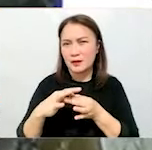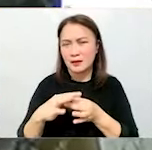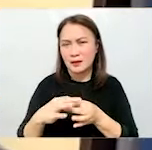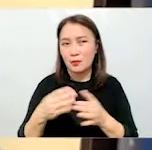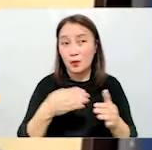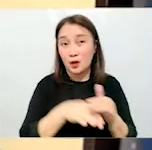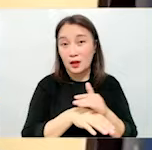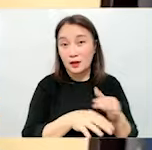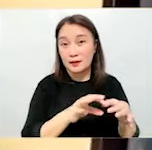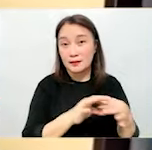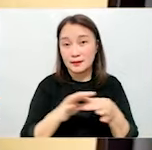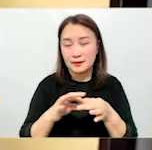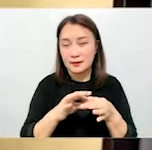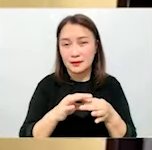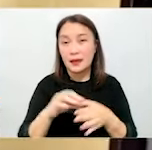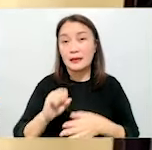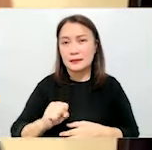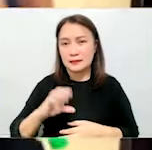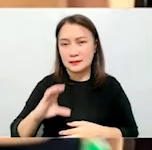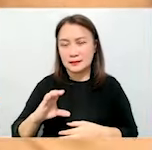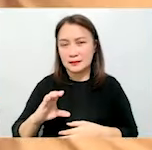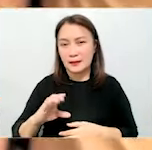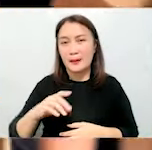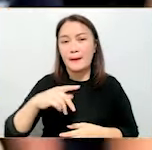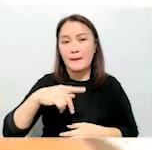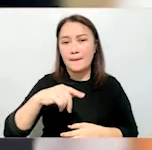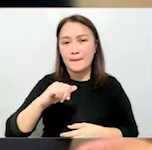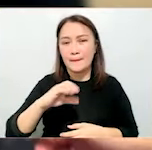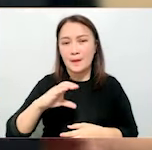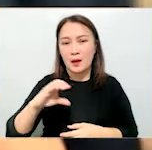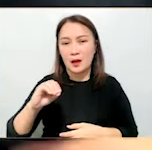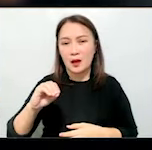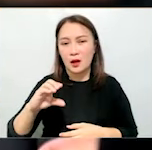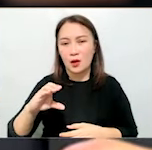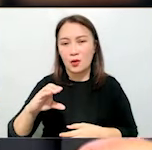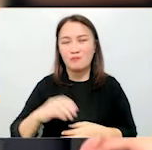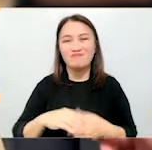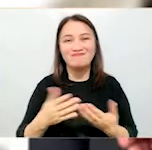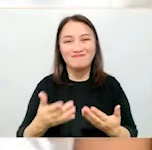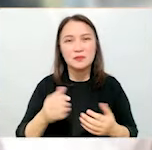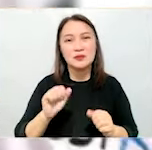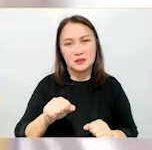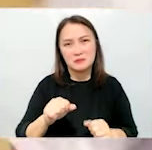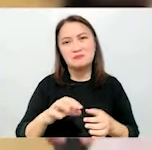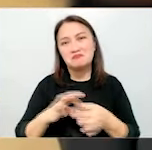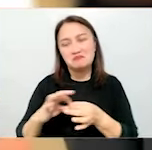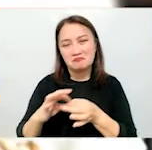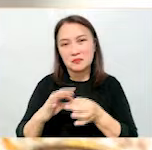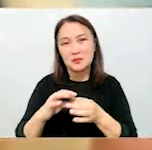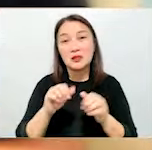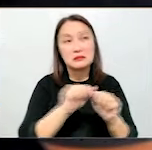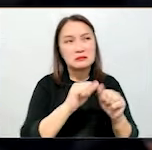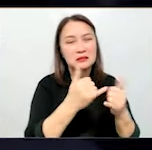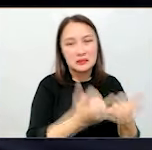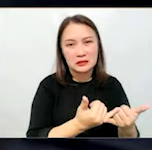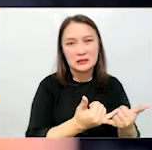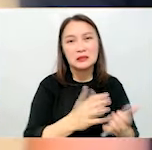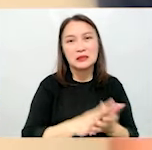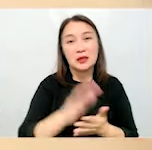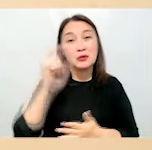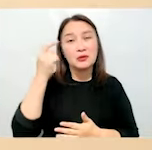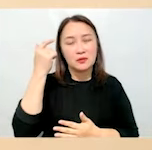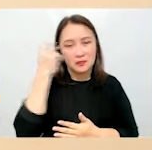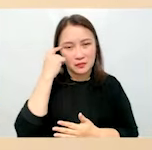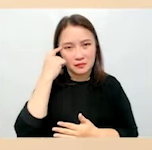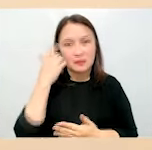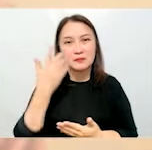hudikatura. Ayon naman sa PAOC, posibleng may mga galamay nga sa iba't ibang sangay at ahensya ng gobyerno ang mga sindikato ng